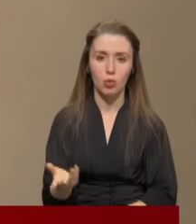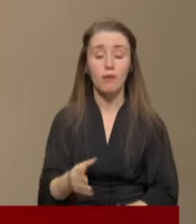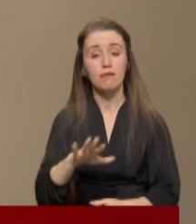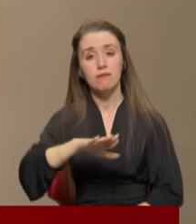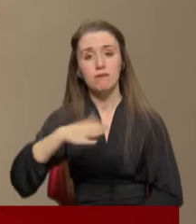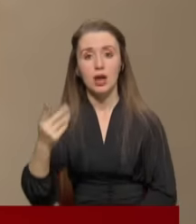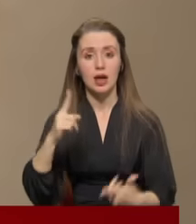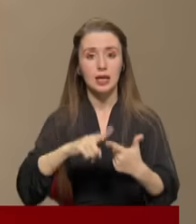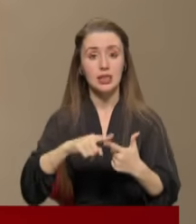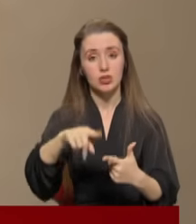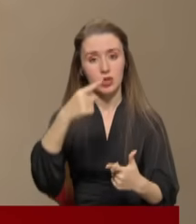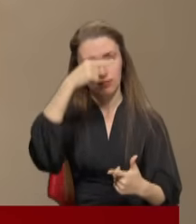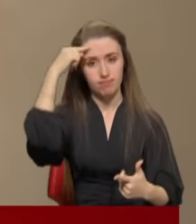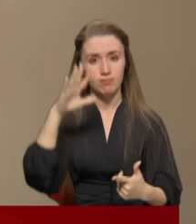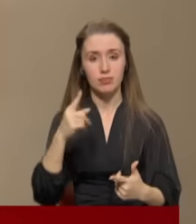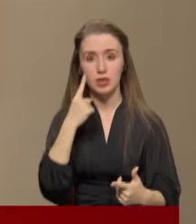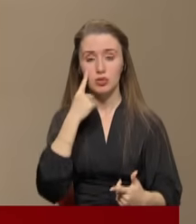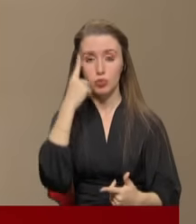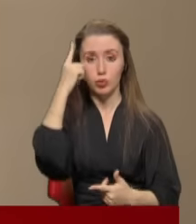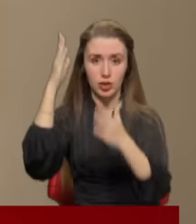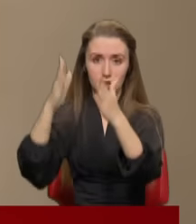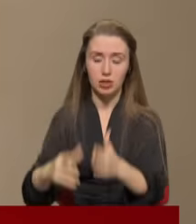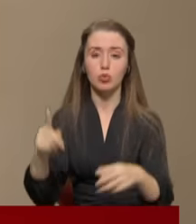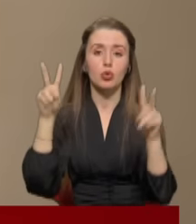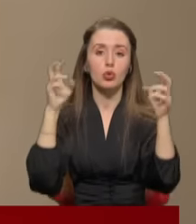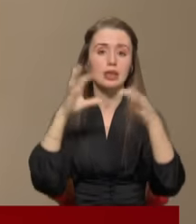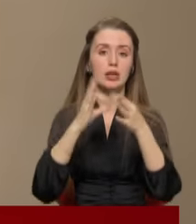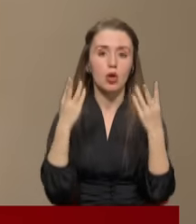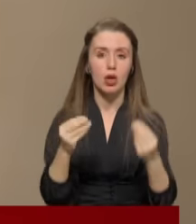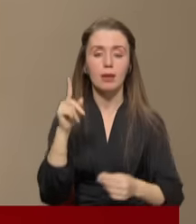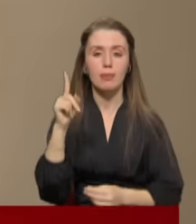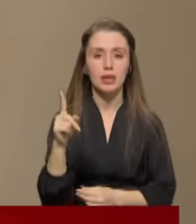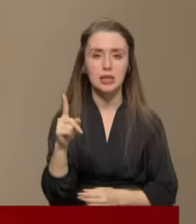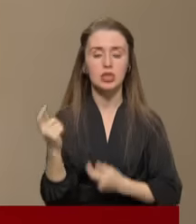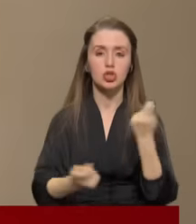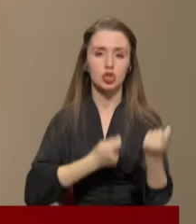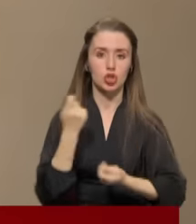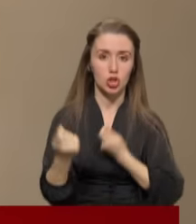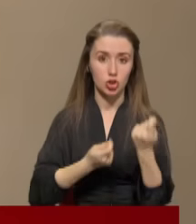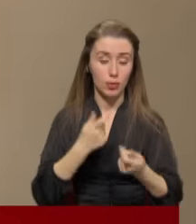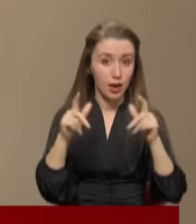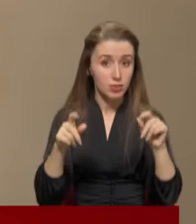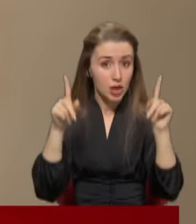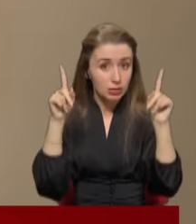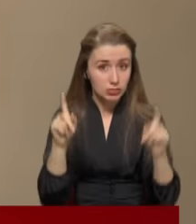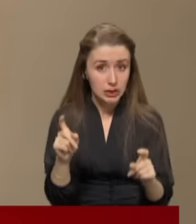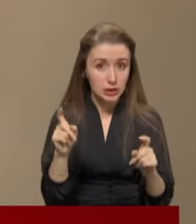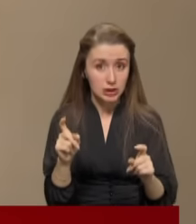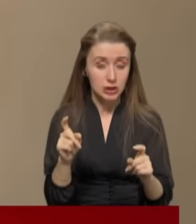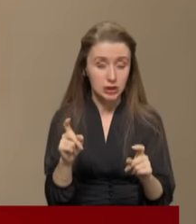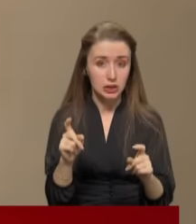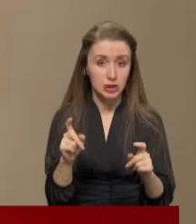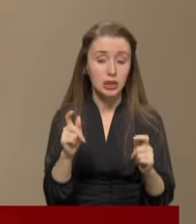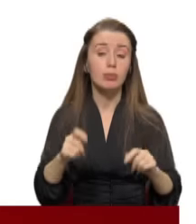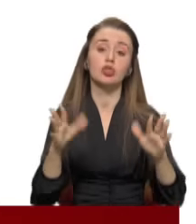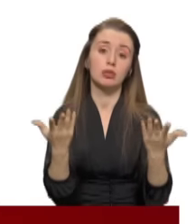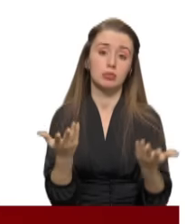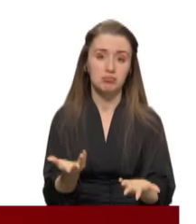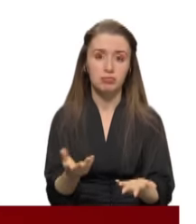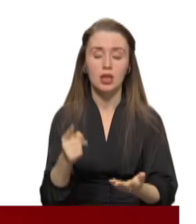da ikinci ihtimal, Sayın Cumhurbaşkanı bu konuyla ilgili bir aksiyon almak konusunda birazcık daha çekimser